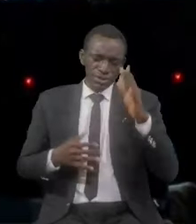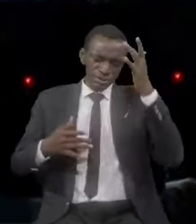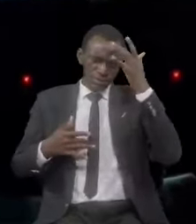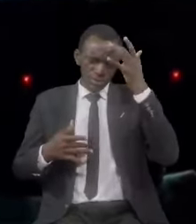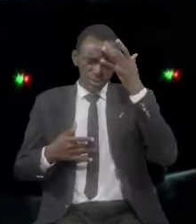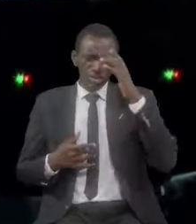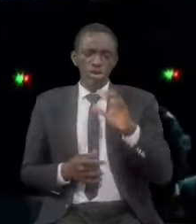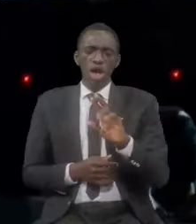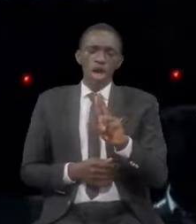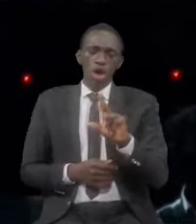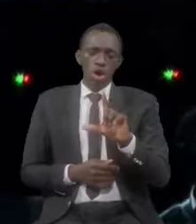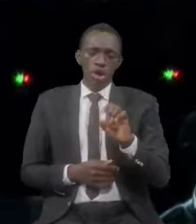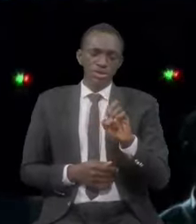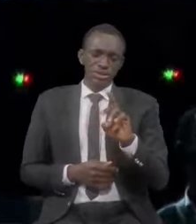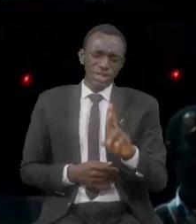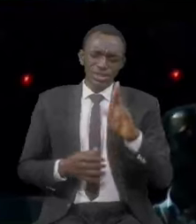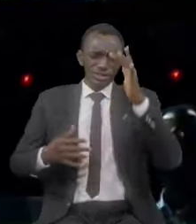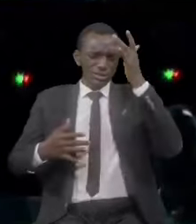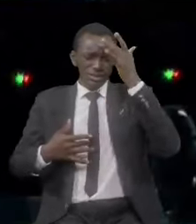l'ulcère, l'hernie,